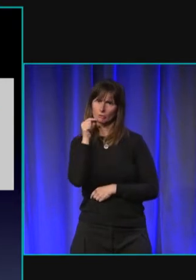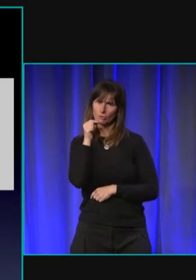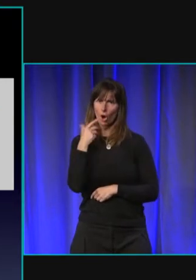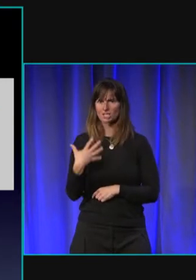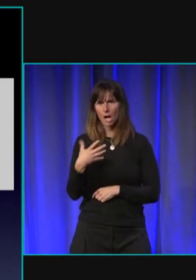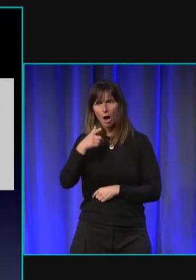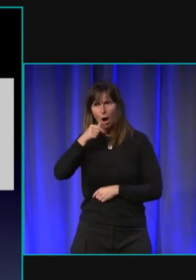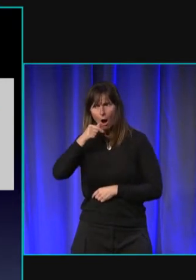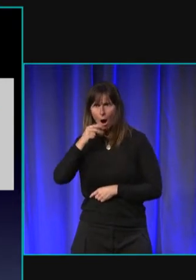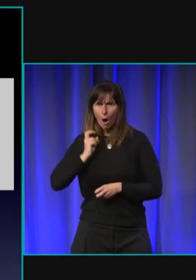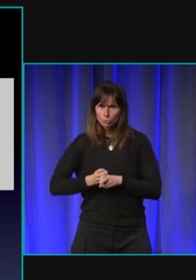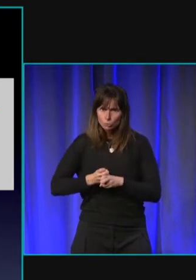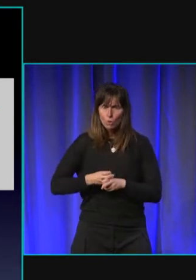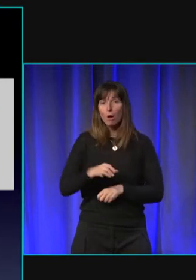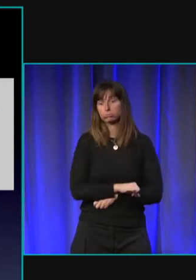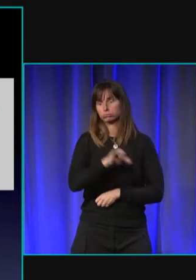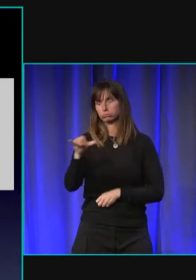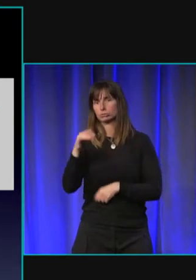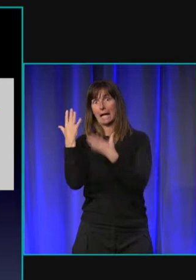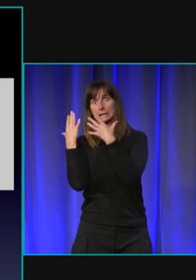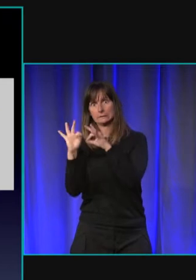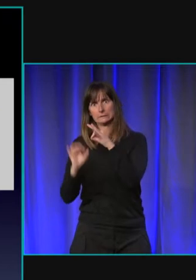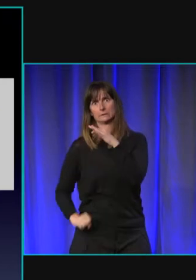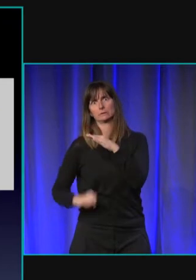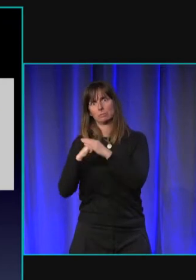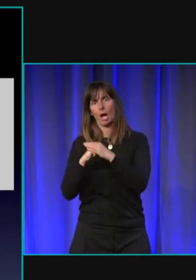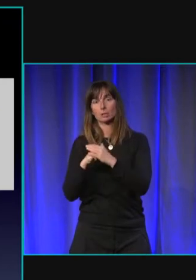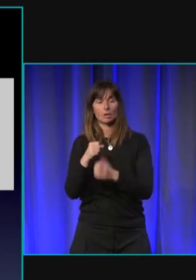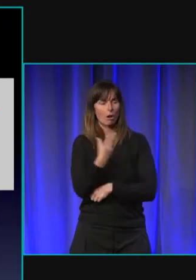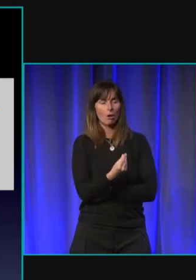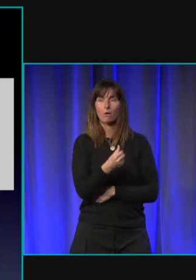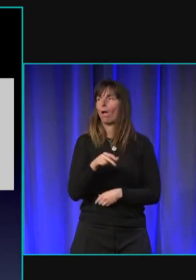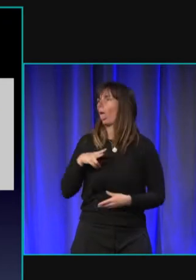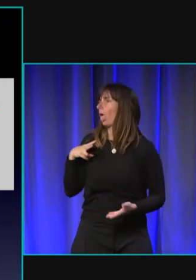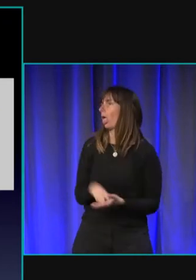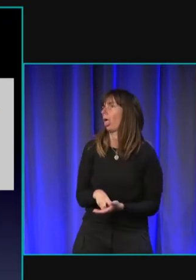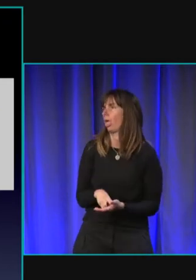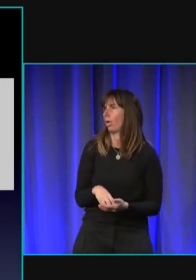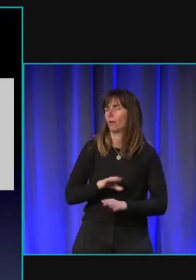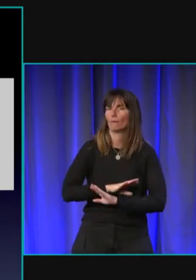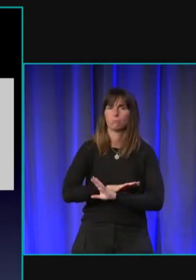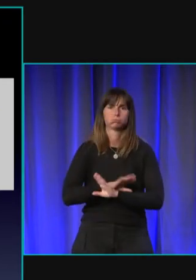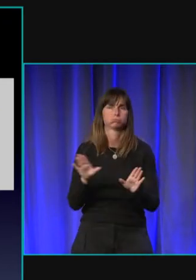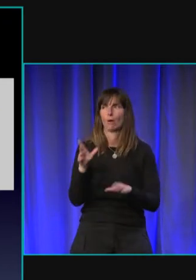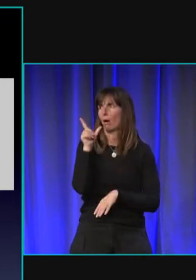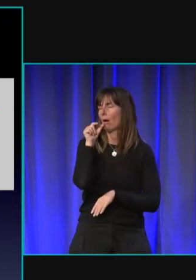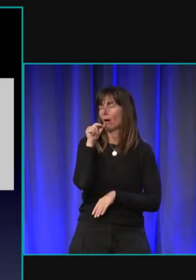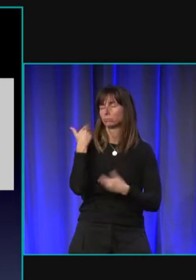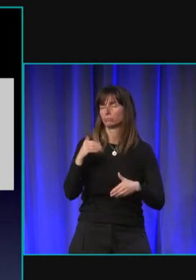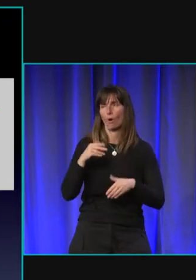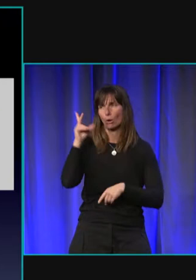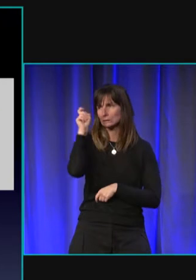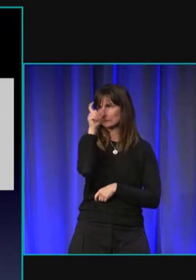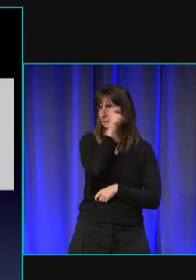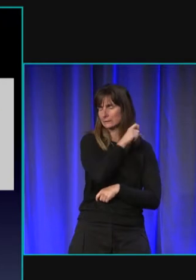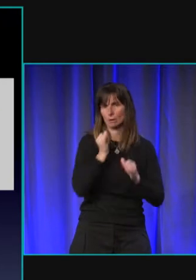être dur, et ainsi de suite, jusqu'à 10, où là l'enfant, lui, il met le genou à terre. Là c'est vraiment très très difficile. Et vous voyez,